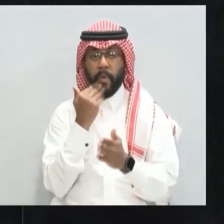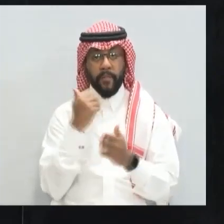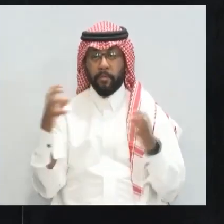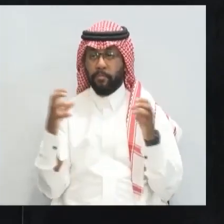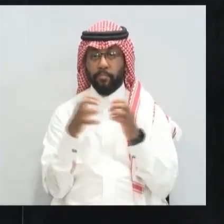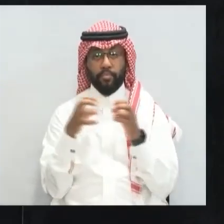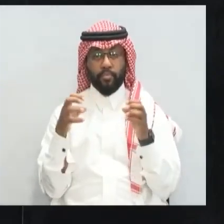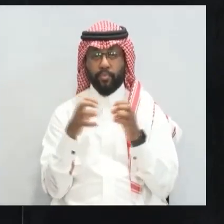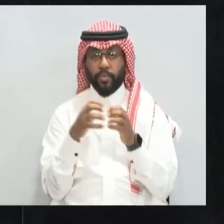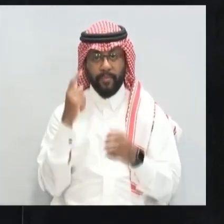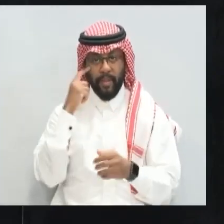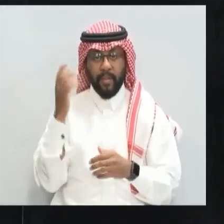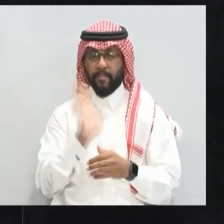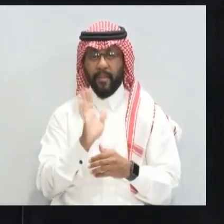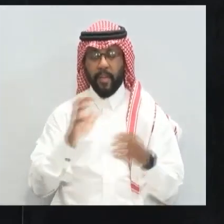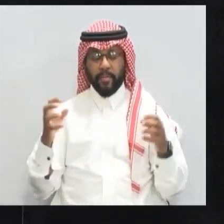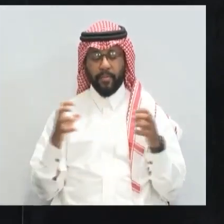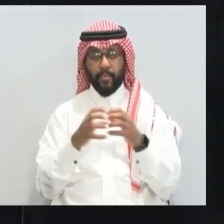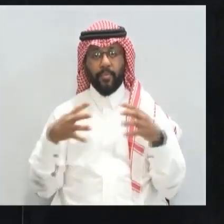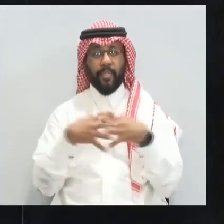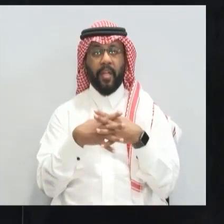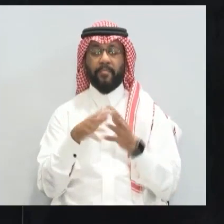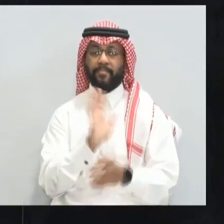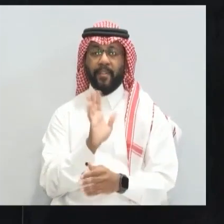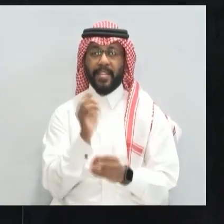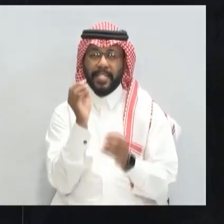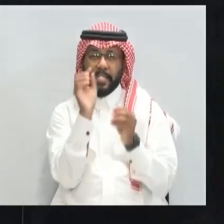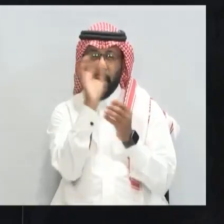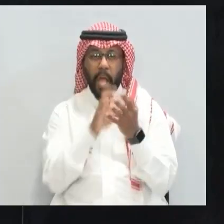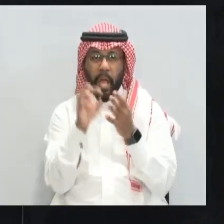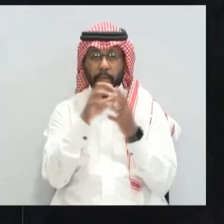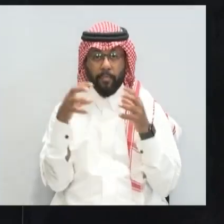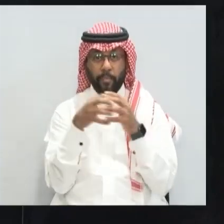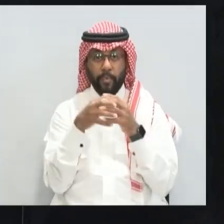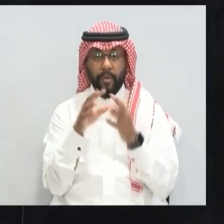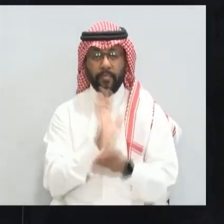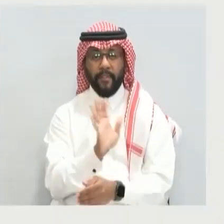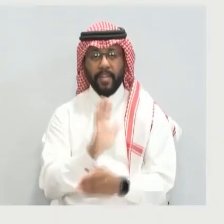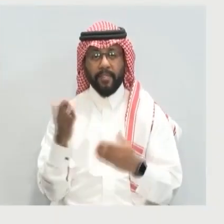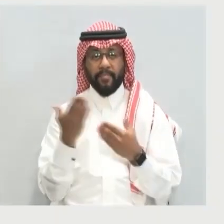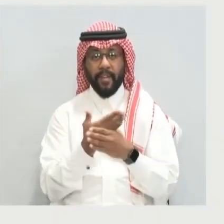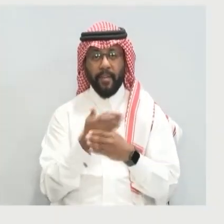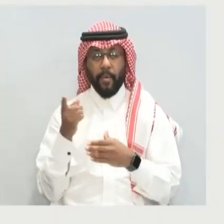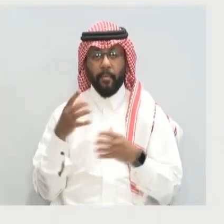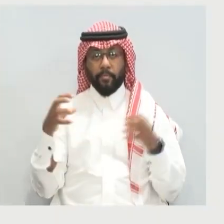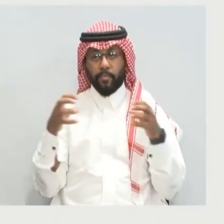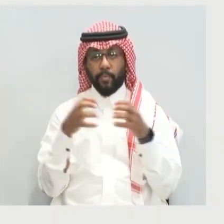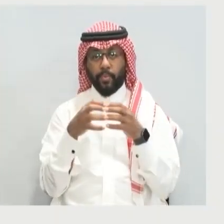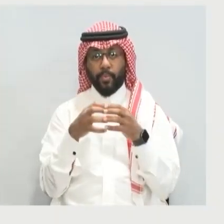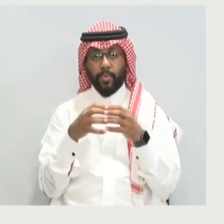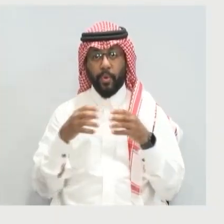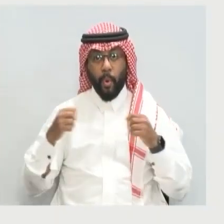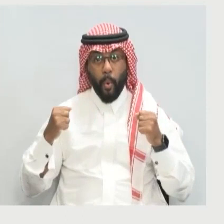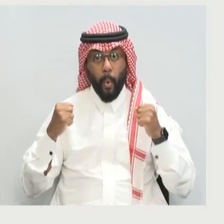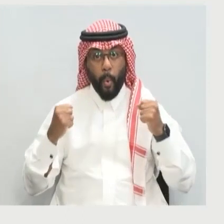هذا التفاعل لذلك لا يحدث تفاعل بين جزيئات اول اكسيد الكربون وثاني اكسيد النيتروجين ما لم تكن هناك